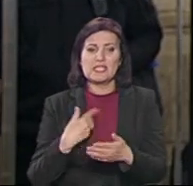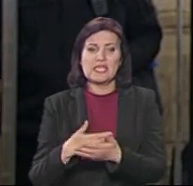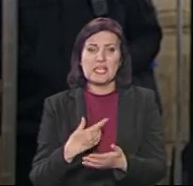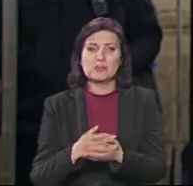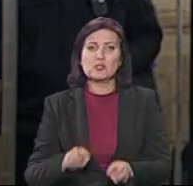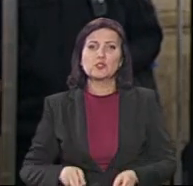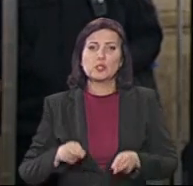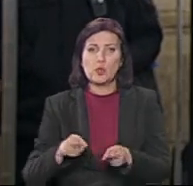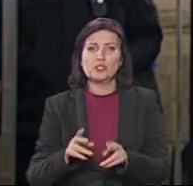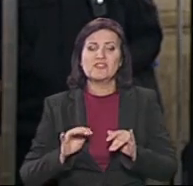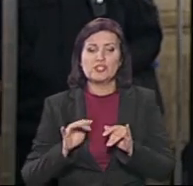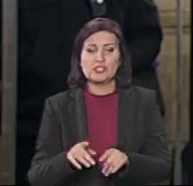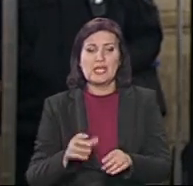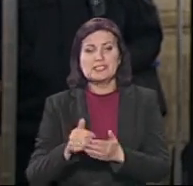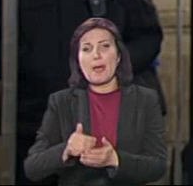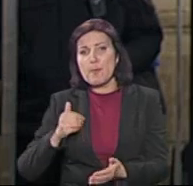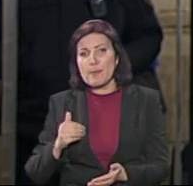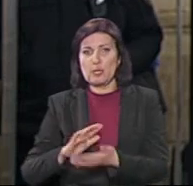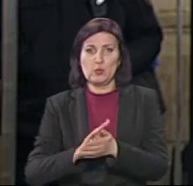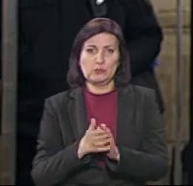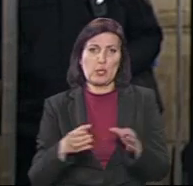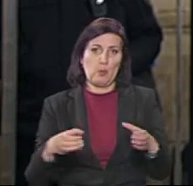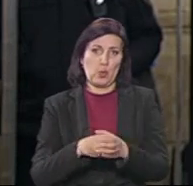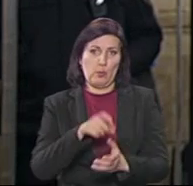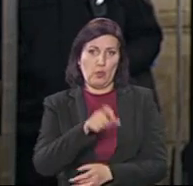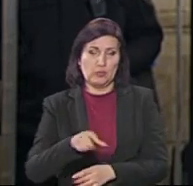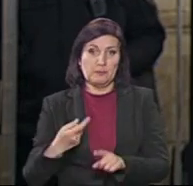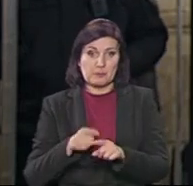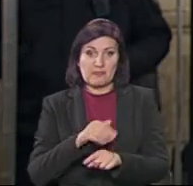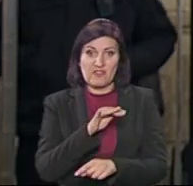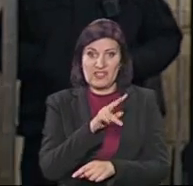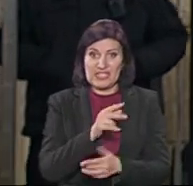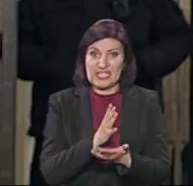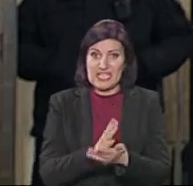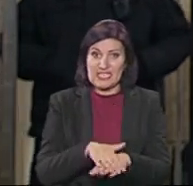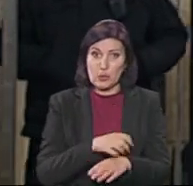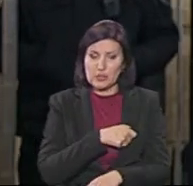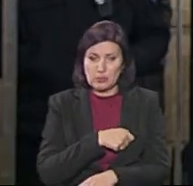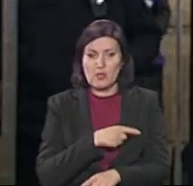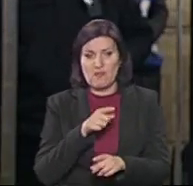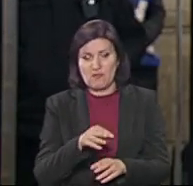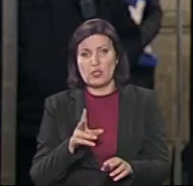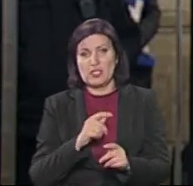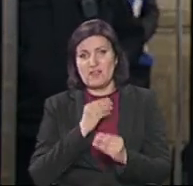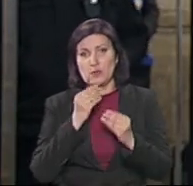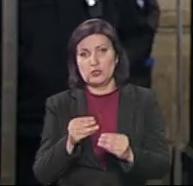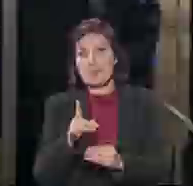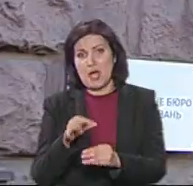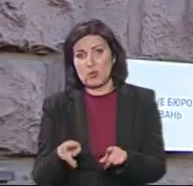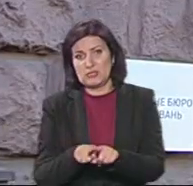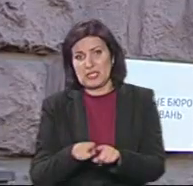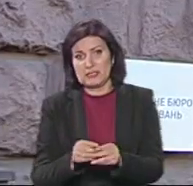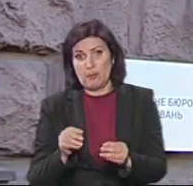як злочин, вчинений за попередньою змовою групою осіб. І оскільки Федина є народним депутатом, то вони і вручили Марусі так само